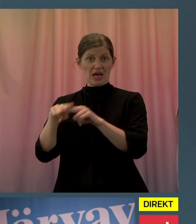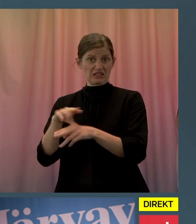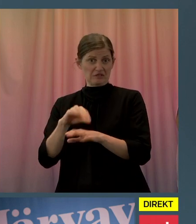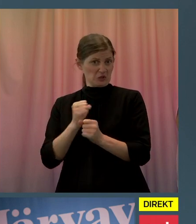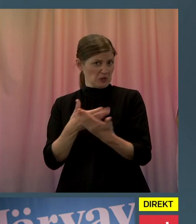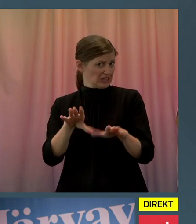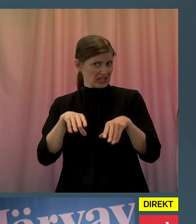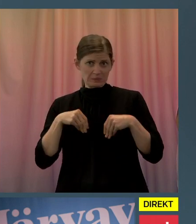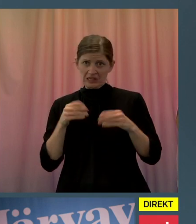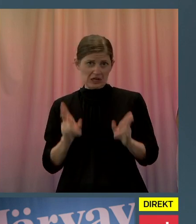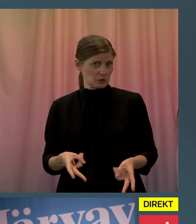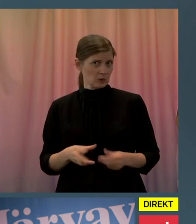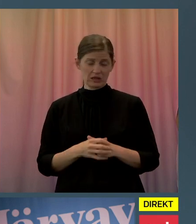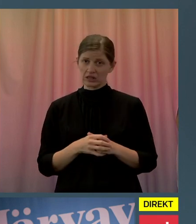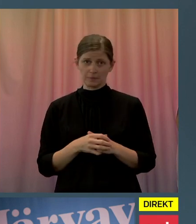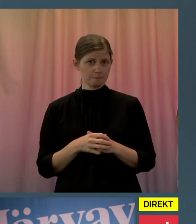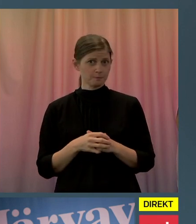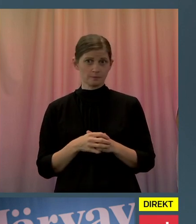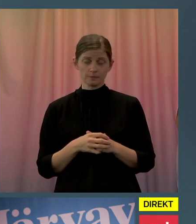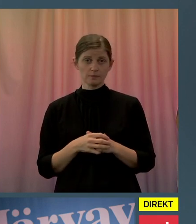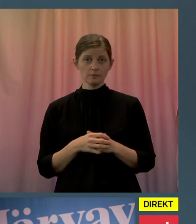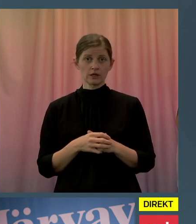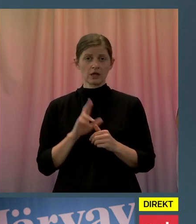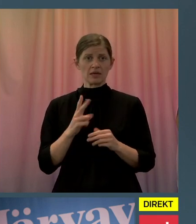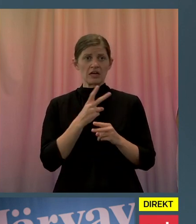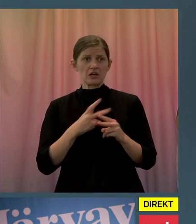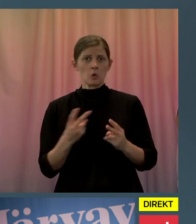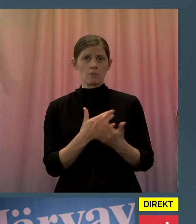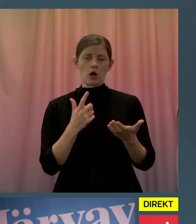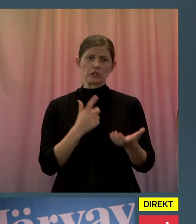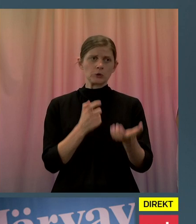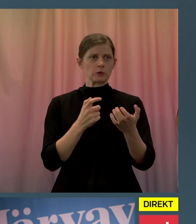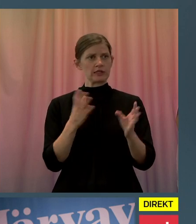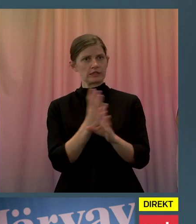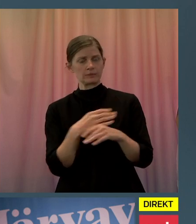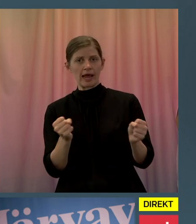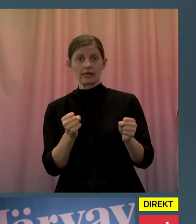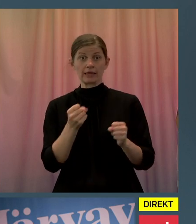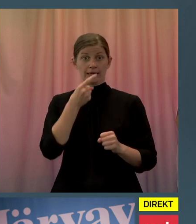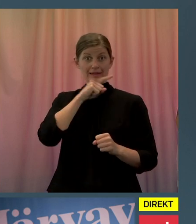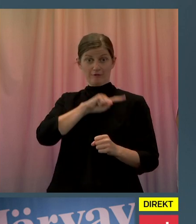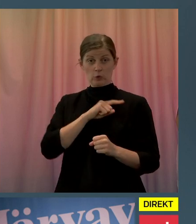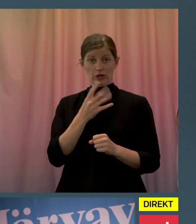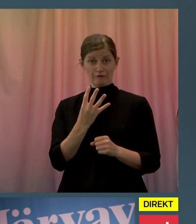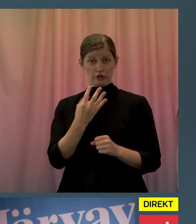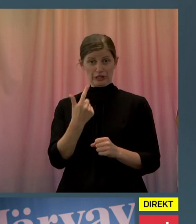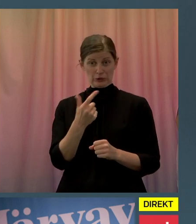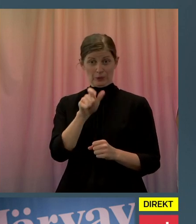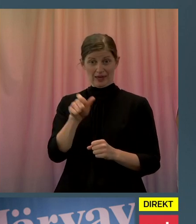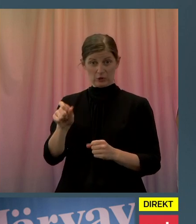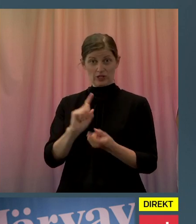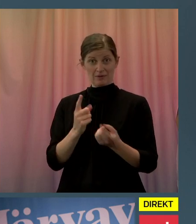andra ställen i Sverige. Vi har rekord i skjutningar och sprängningar. Förra året sköts 47 människor till